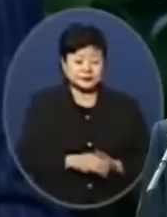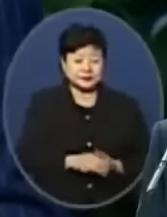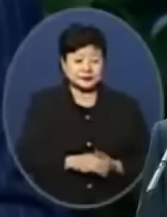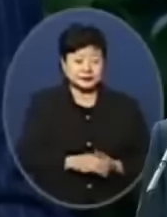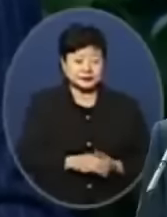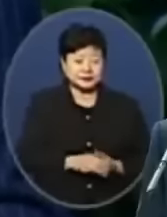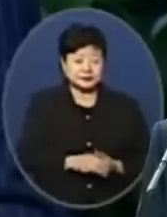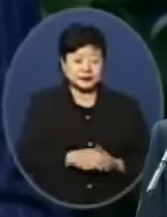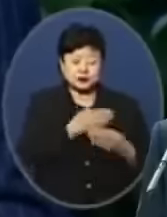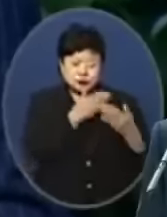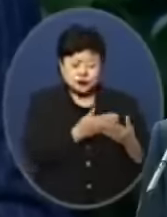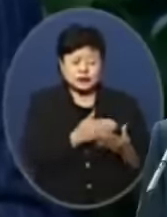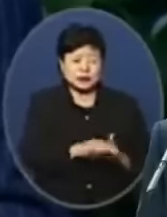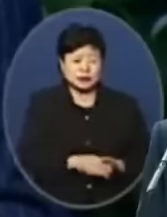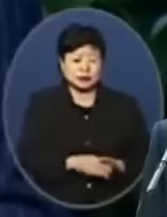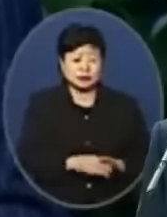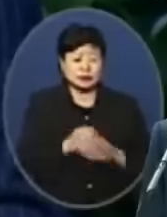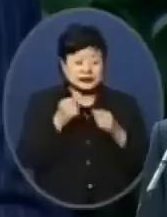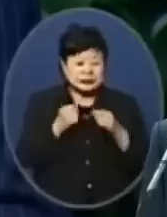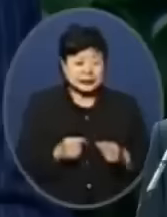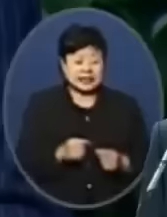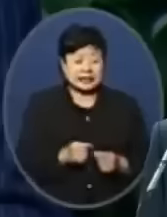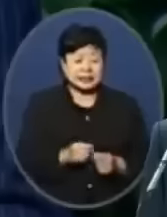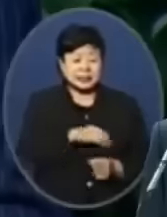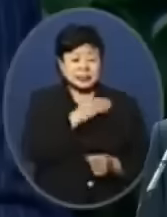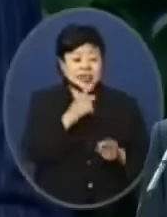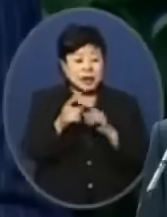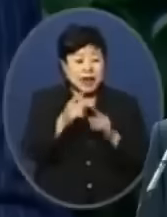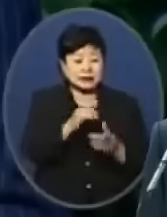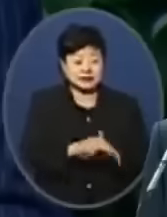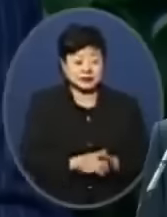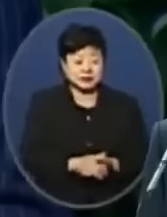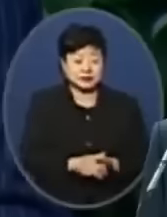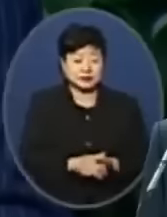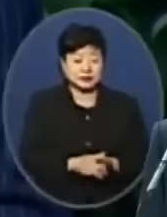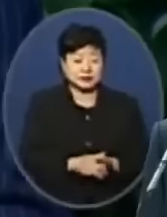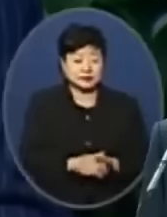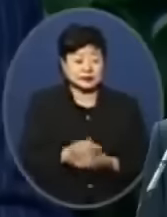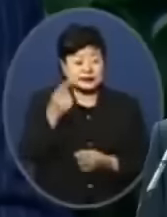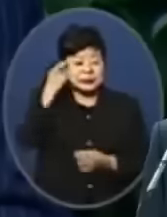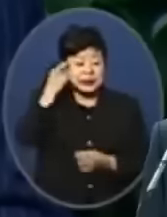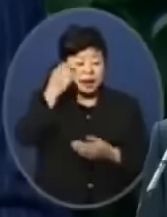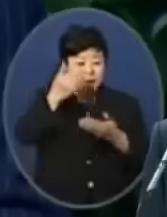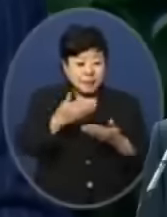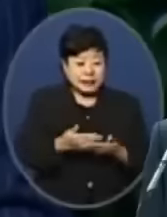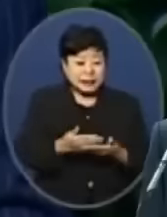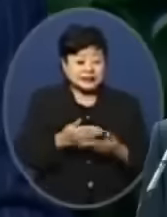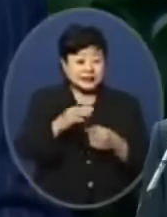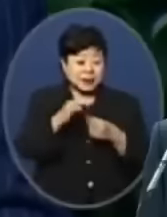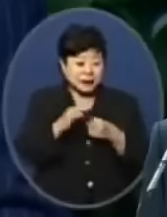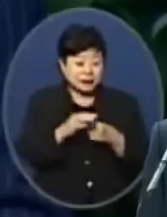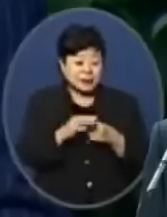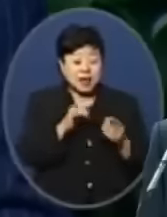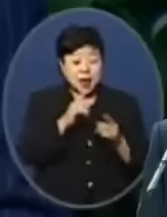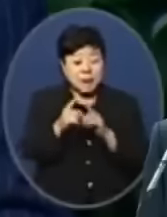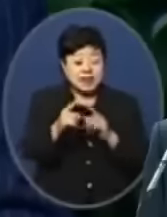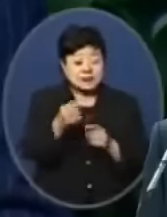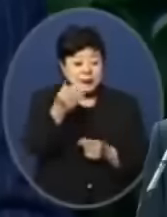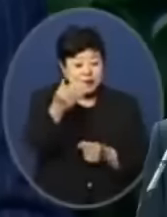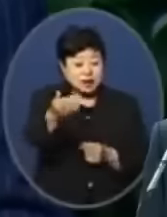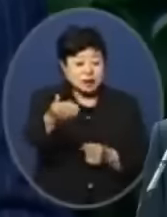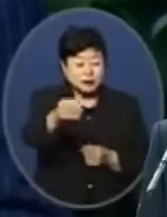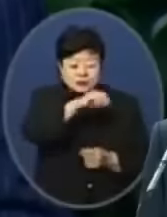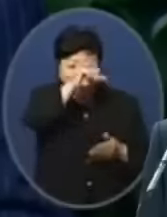이것을 귀중하고 살아있는 능력의 말씀으로 생각하고 받아들이면 이 말씀이